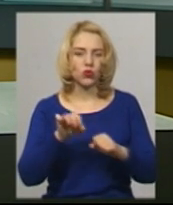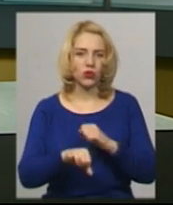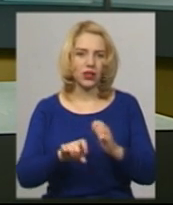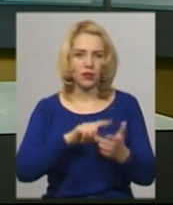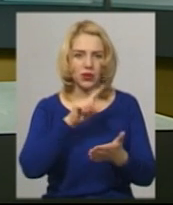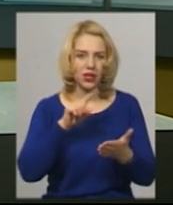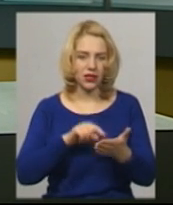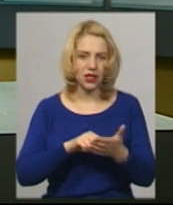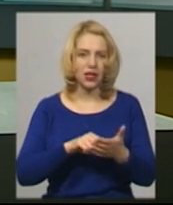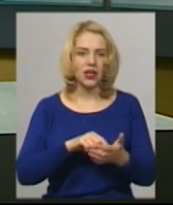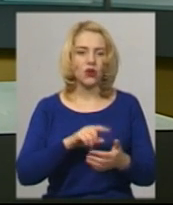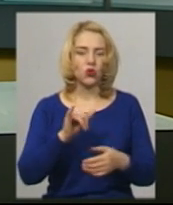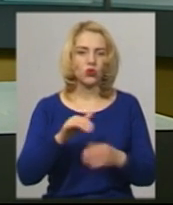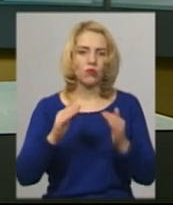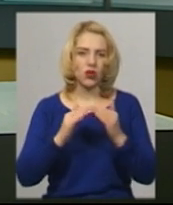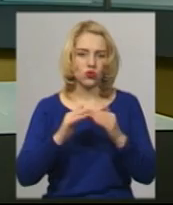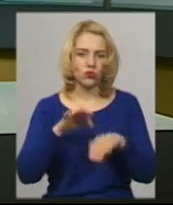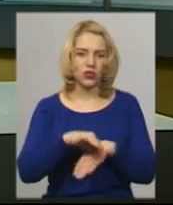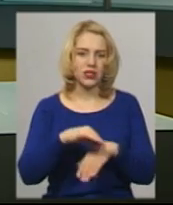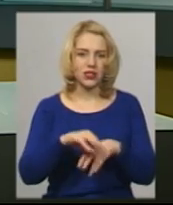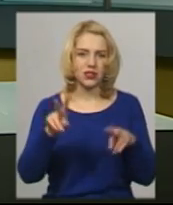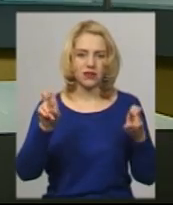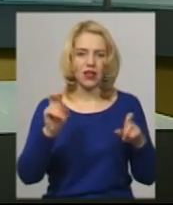насильства. Як все відбувалося, бачила Леся Боровець.